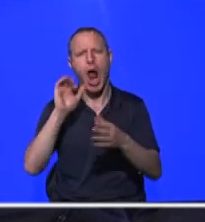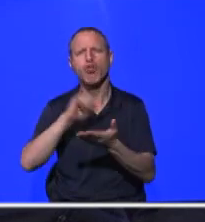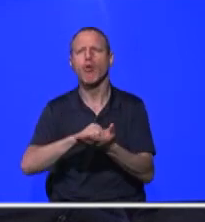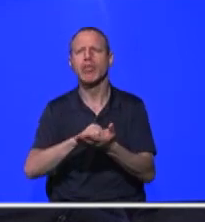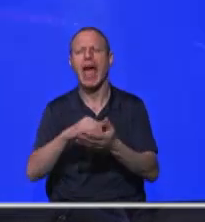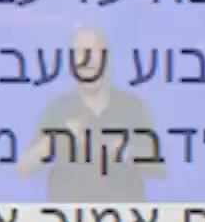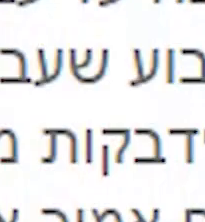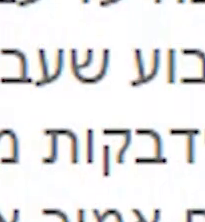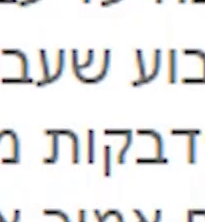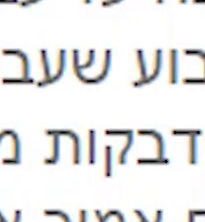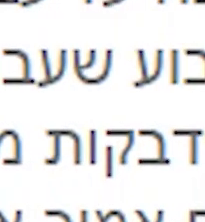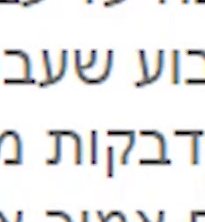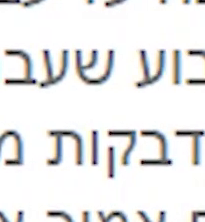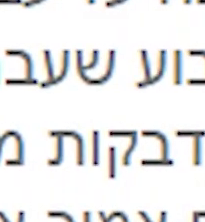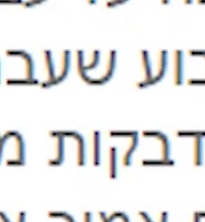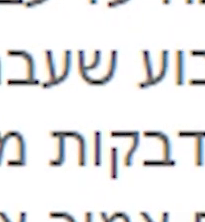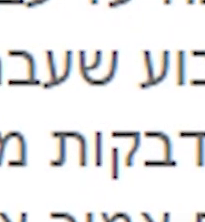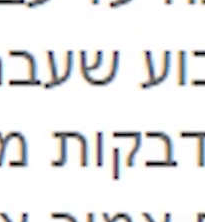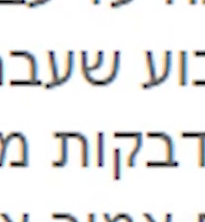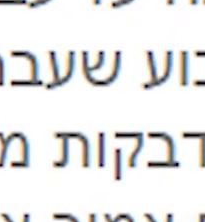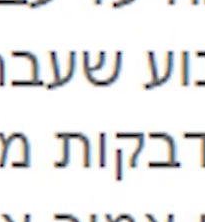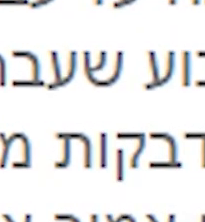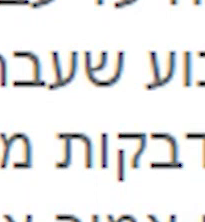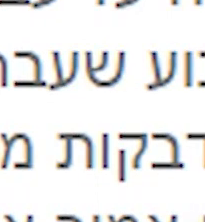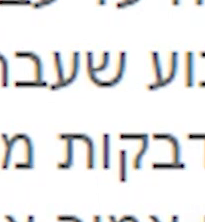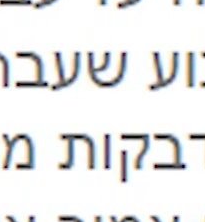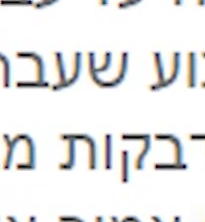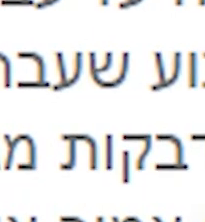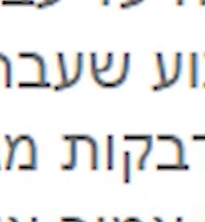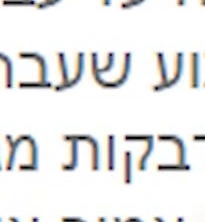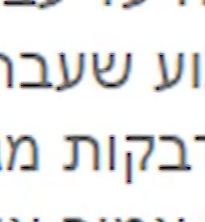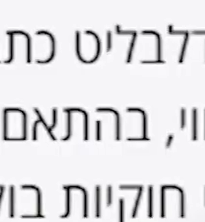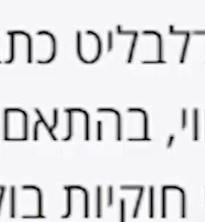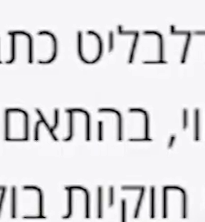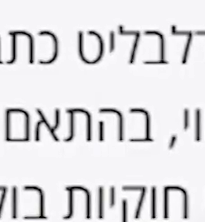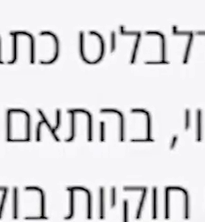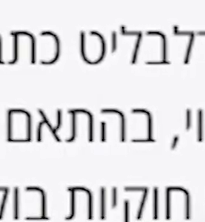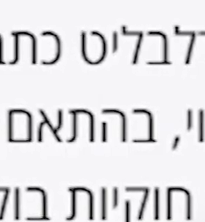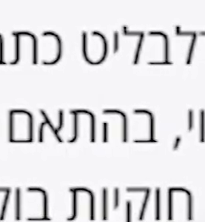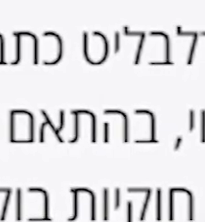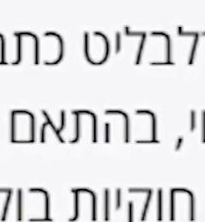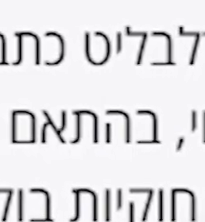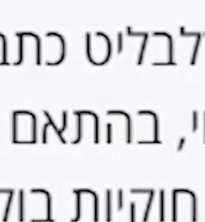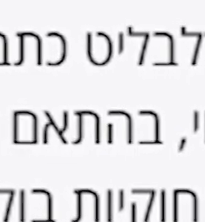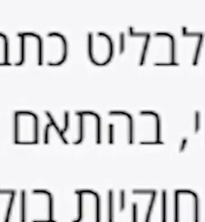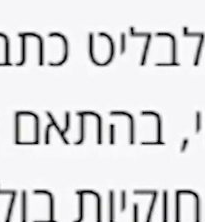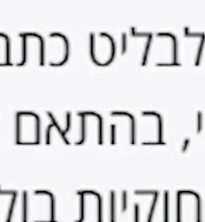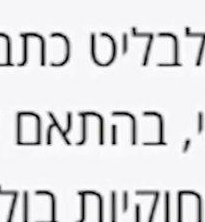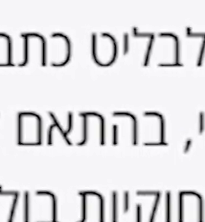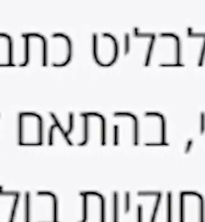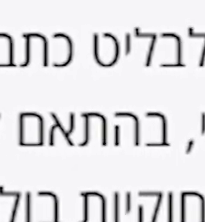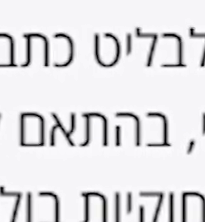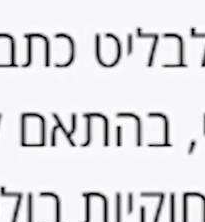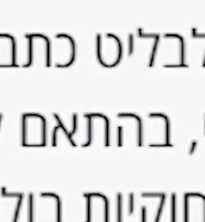אבל אנחנו נלחמנו בשבועיים האחרונים בכל מישור שרי, בכל